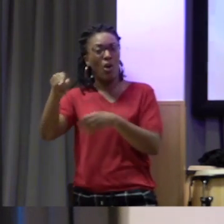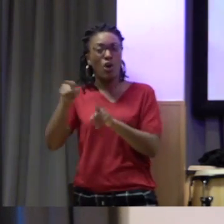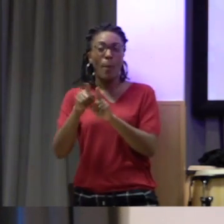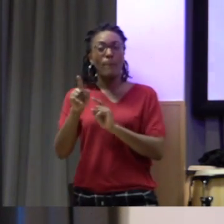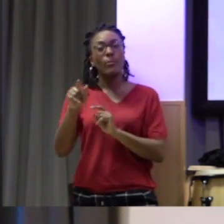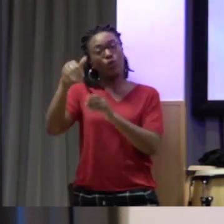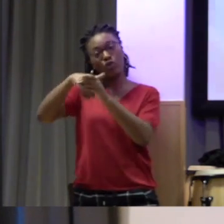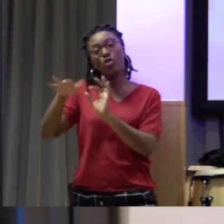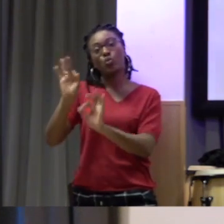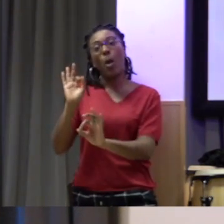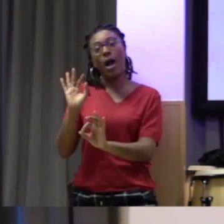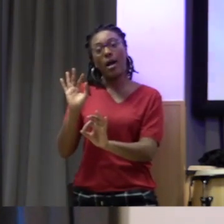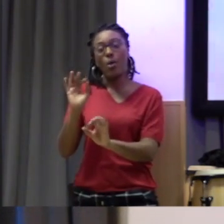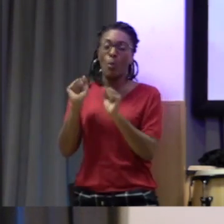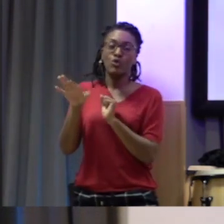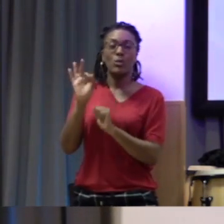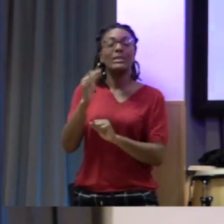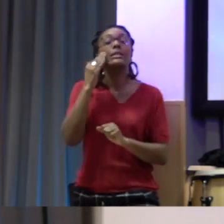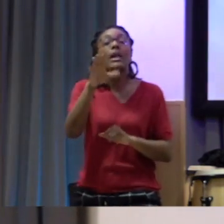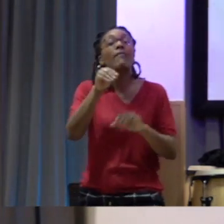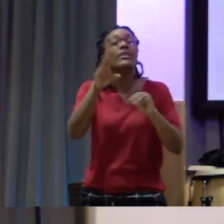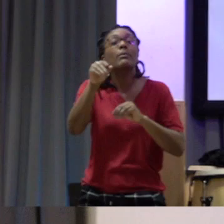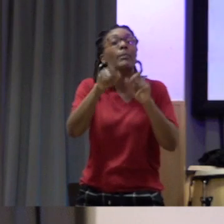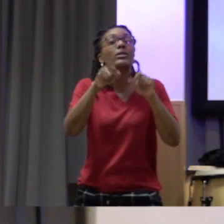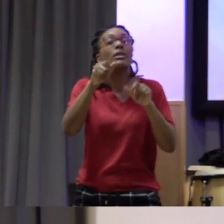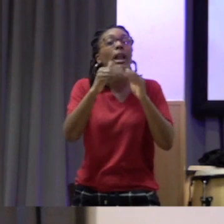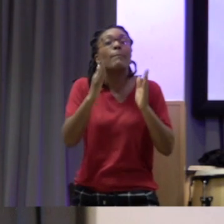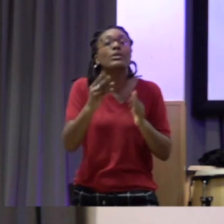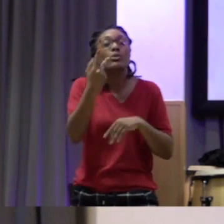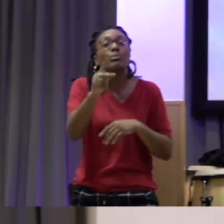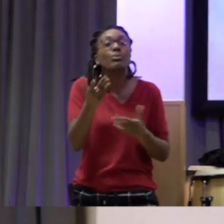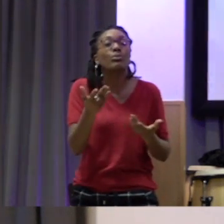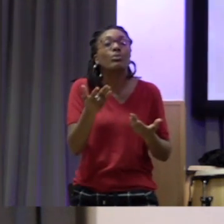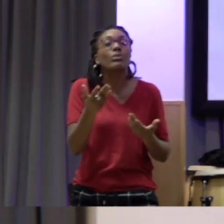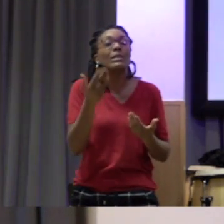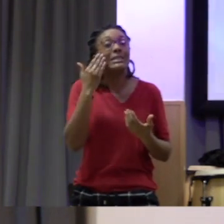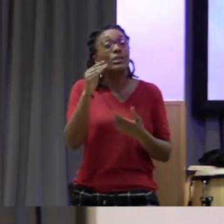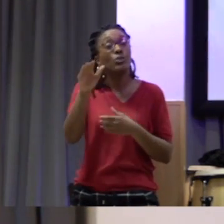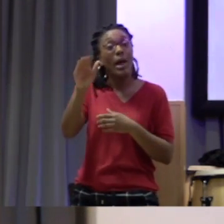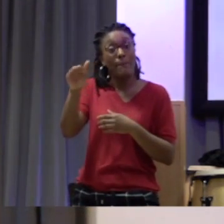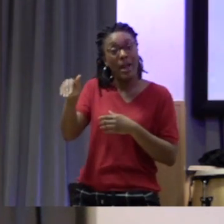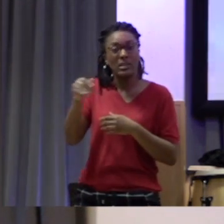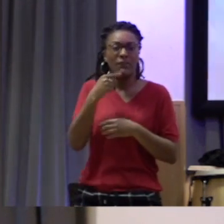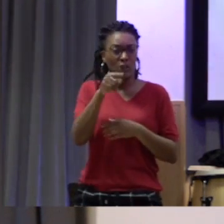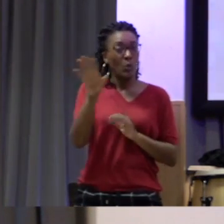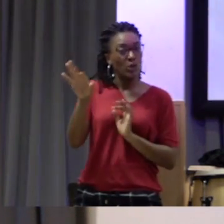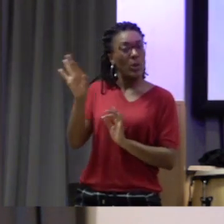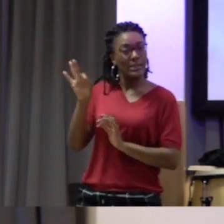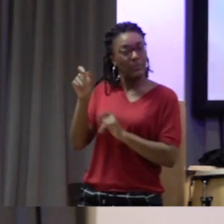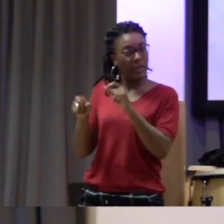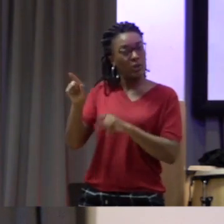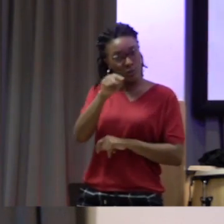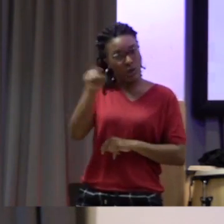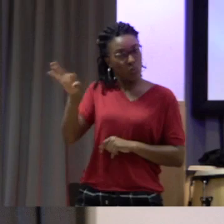de choix. Si vous invitez des gens à passer une soirée avec vous, c'est que vous les avez choisis. Oui ou